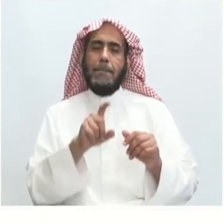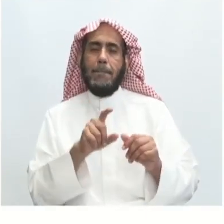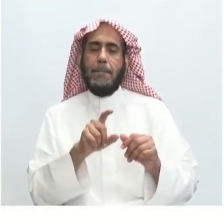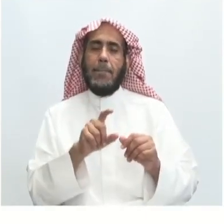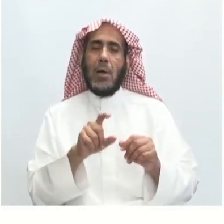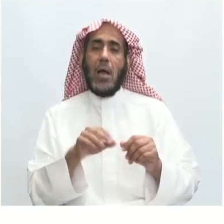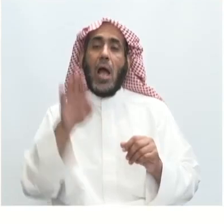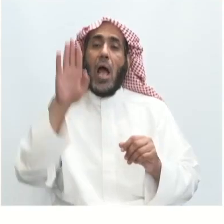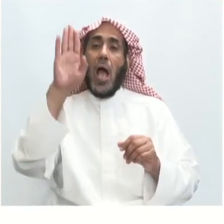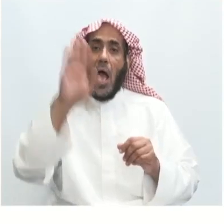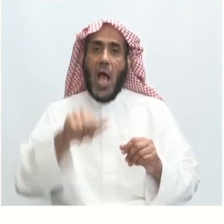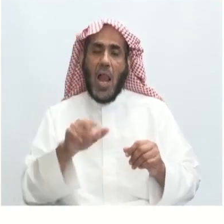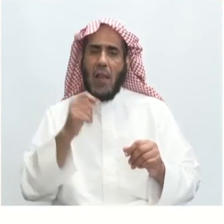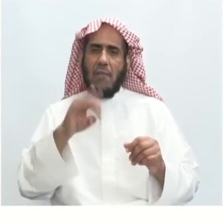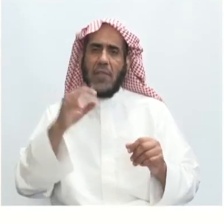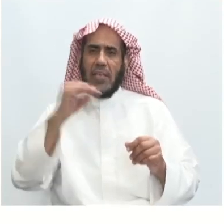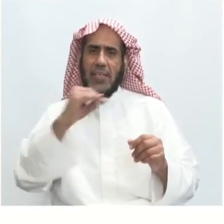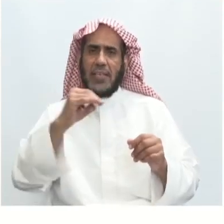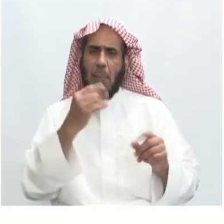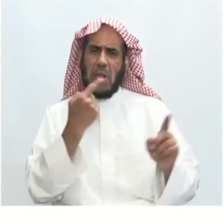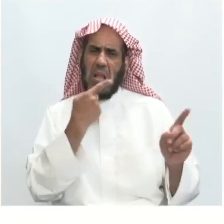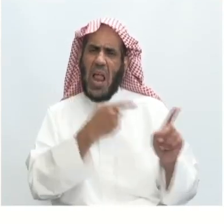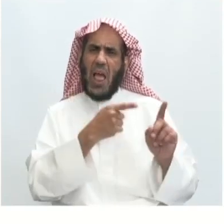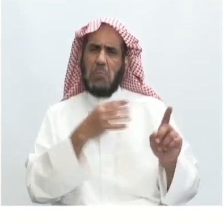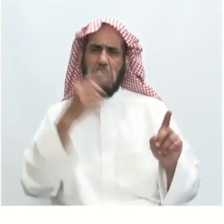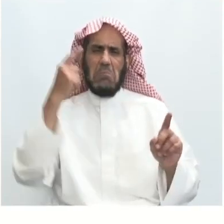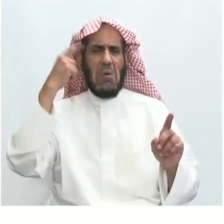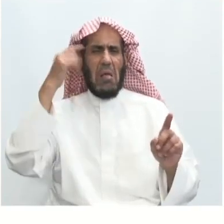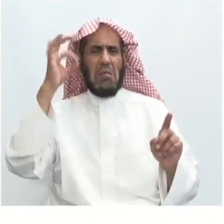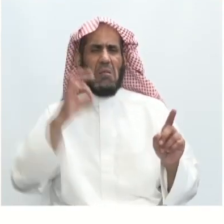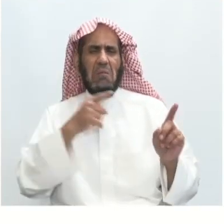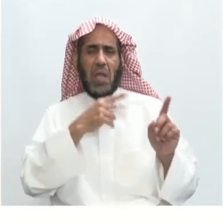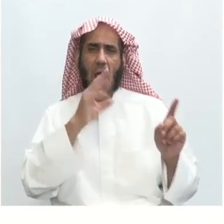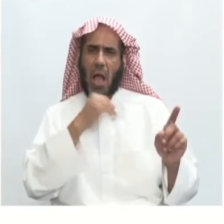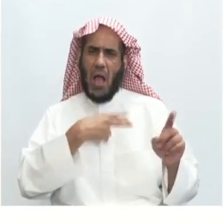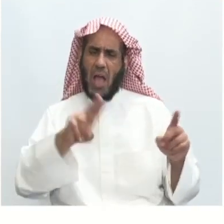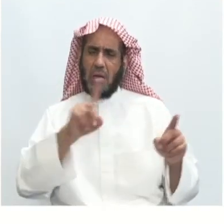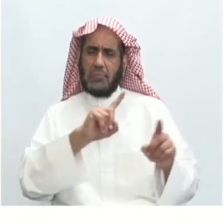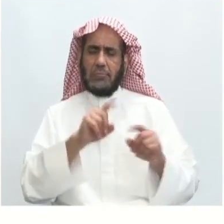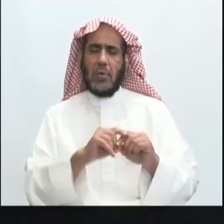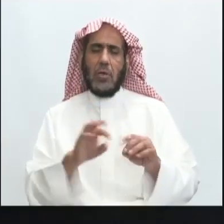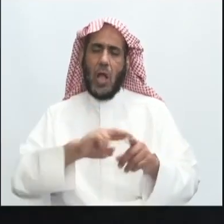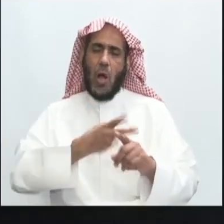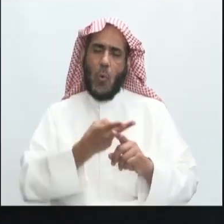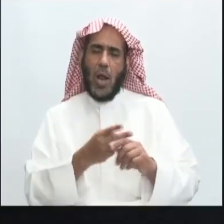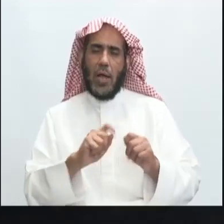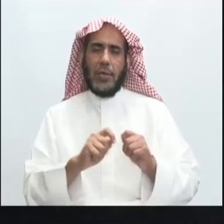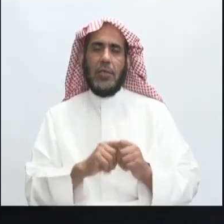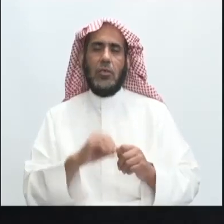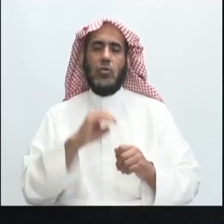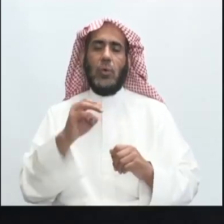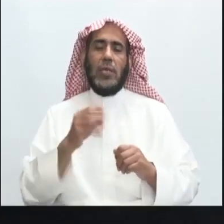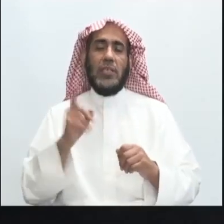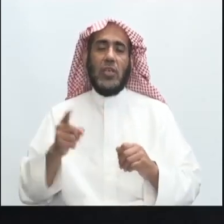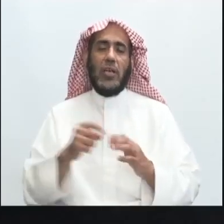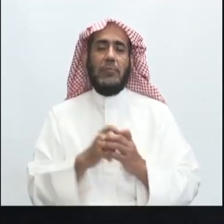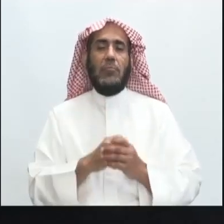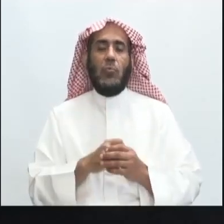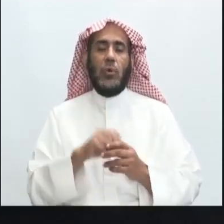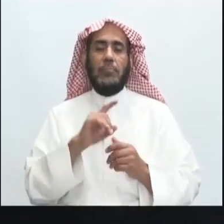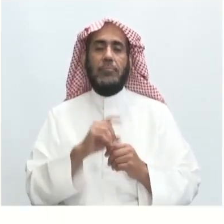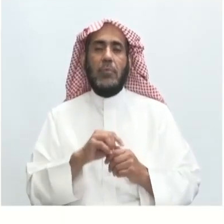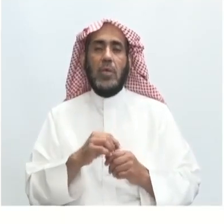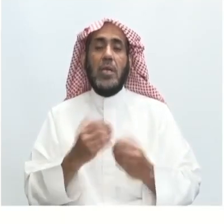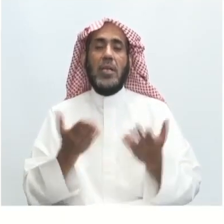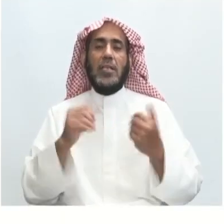بصيغه هل في اجابه خير باي صيغه تريد لكن في نفس الجمله الخبريه تحولها الى جمله انشائيه وهنا